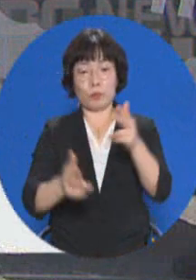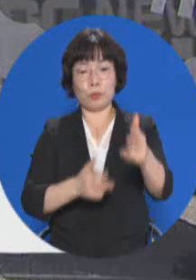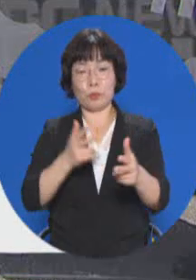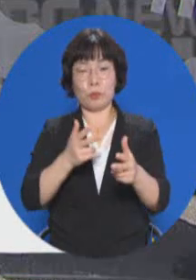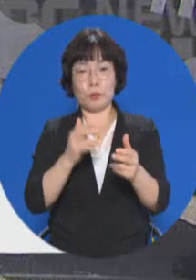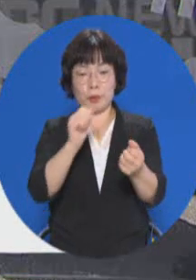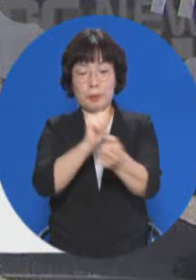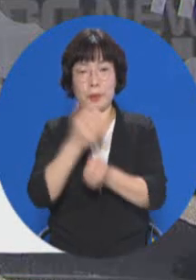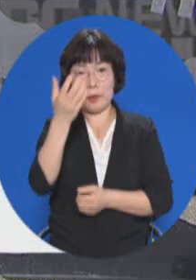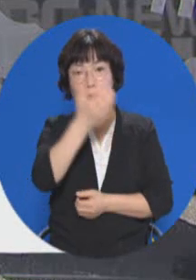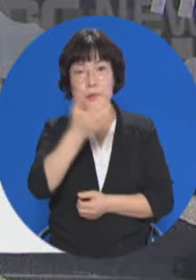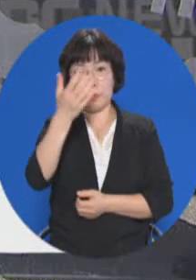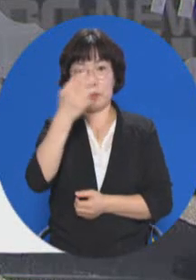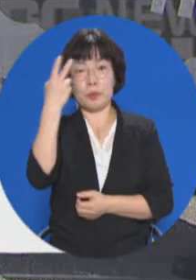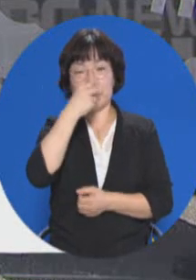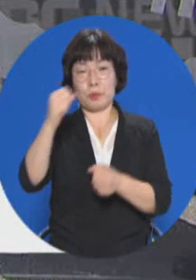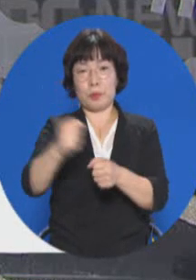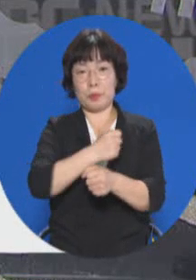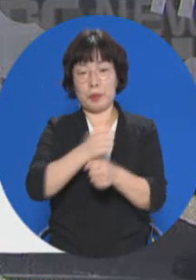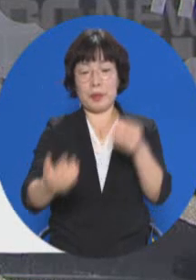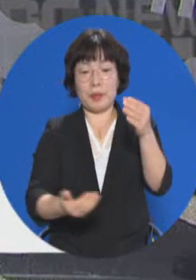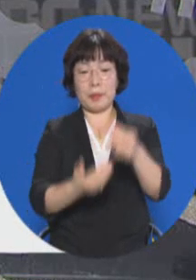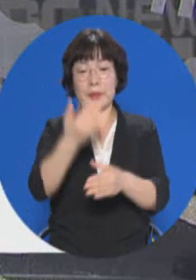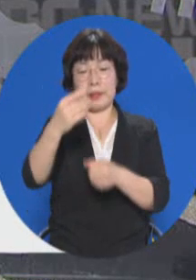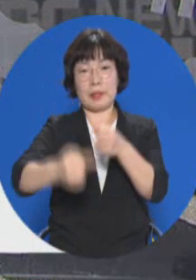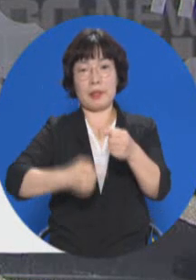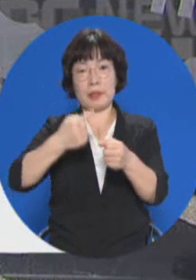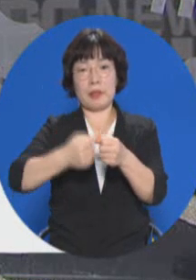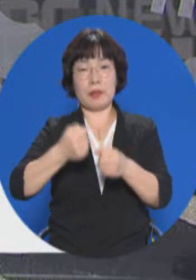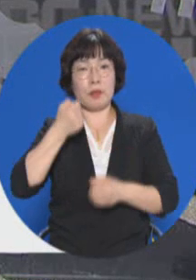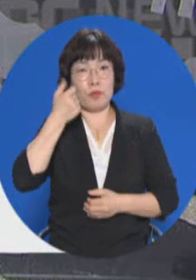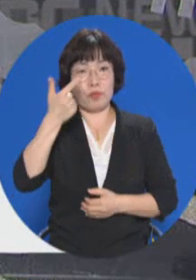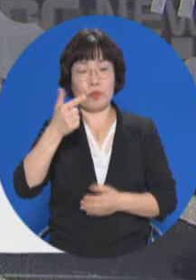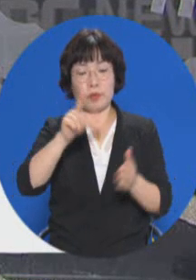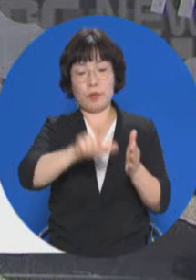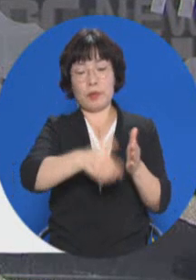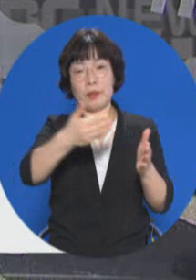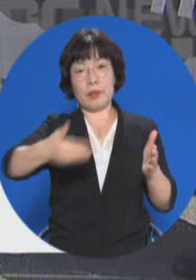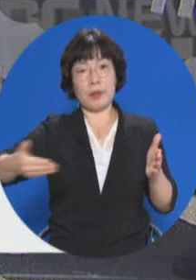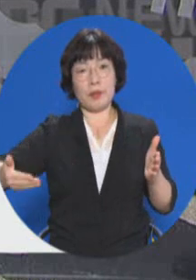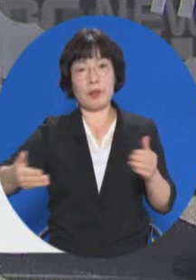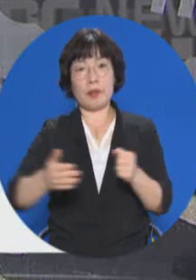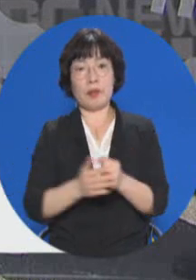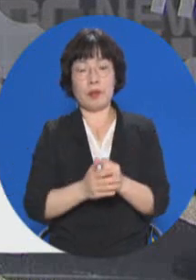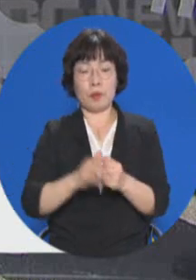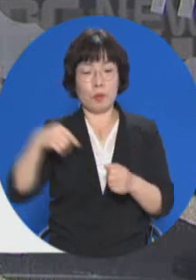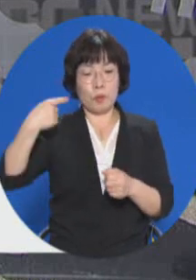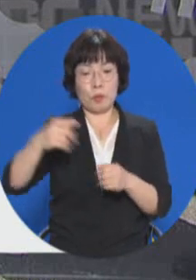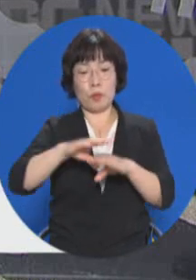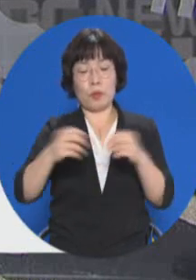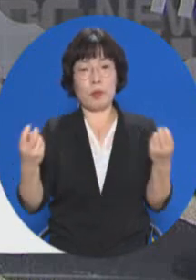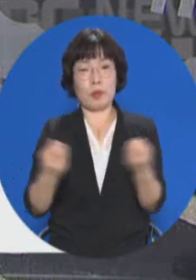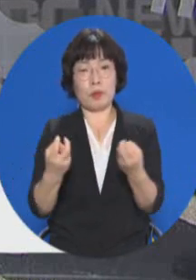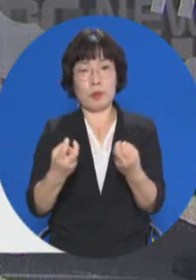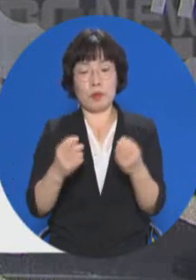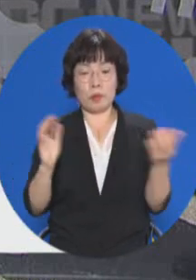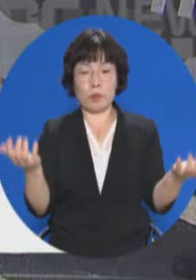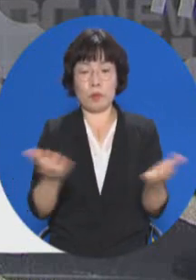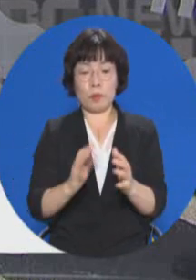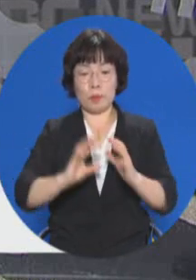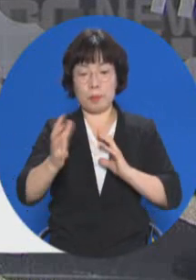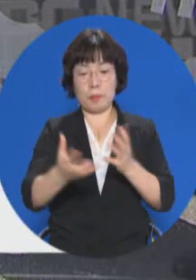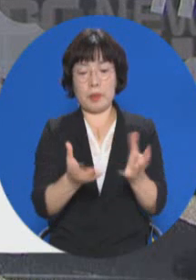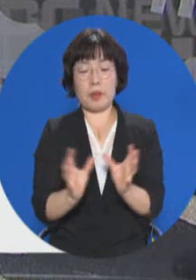여수산단 입주업체들의 측정치 조작 사태가 불거진 지 1년 반이 흘렀습니다. 후속 대책을 마련하기 위한